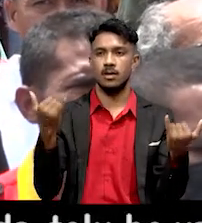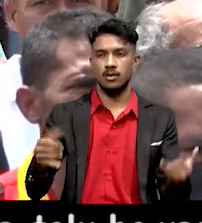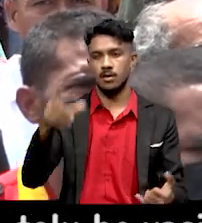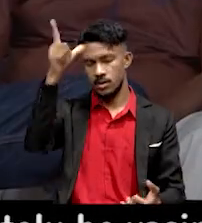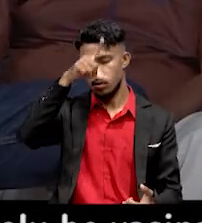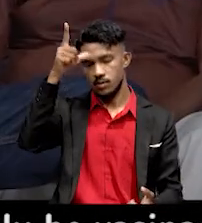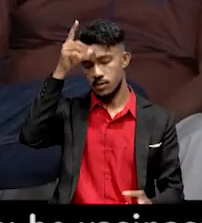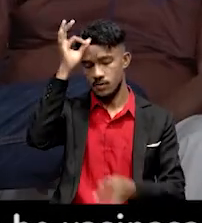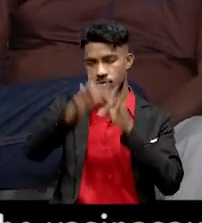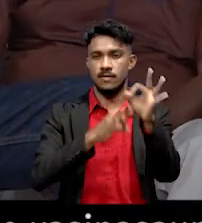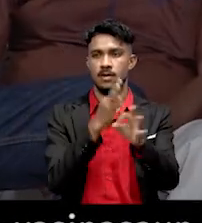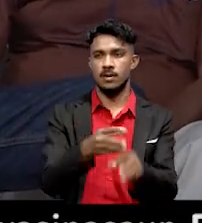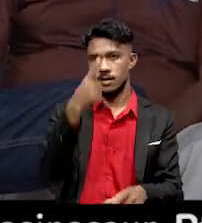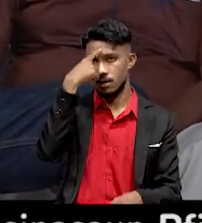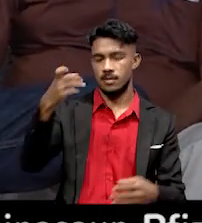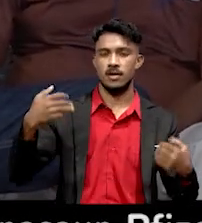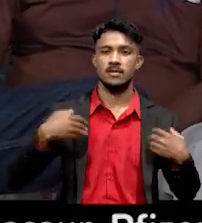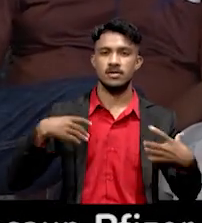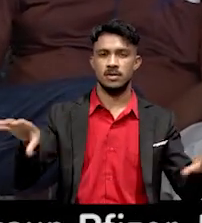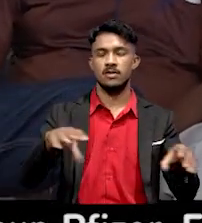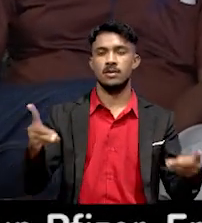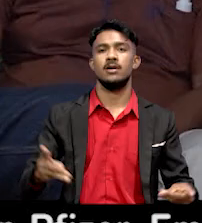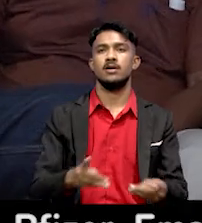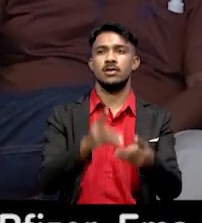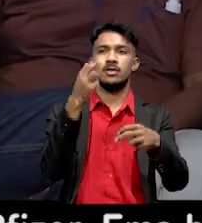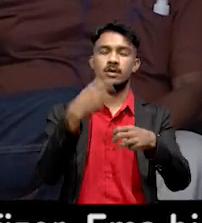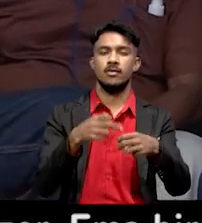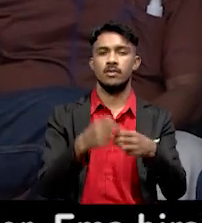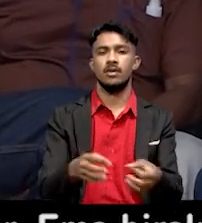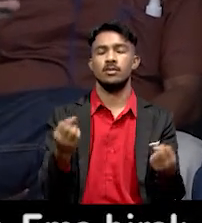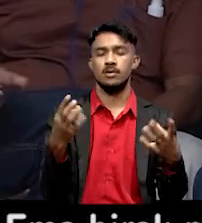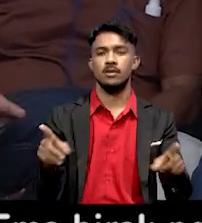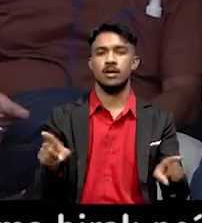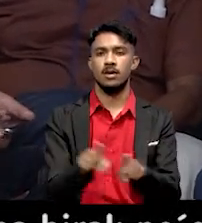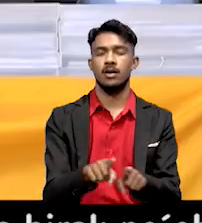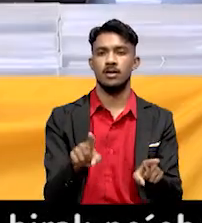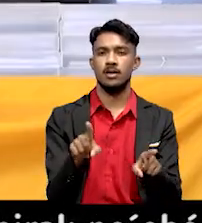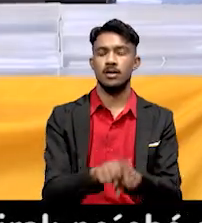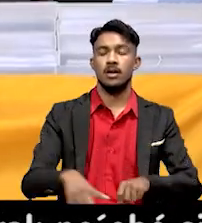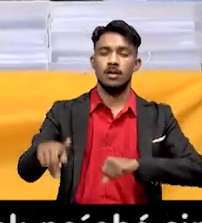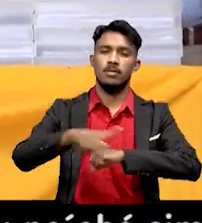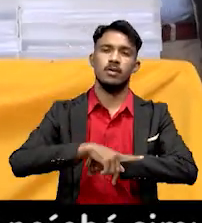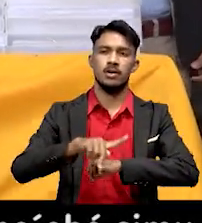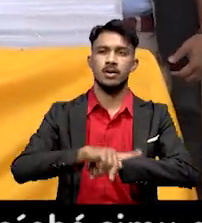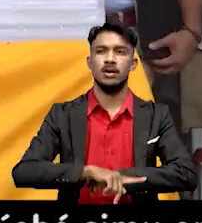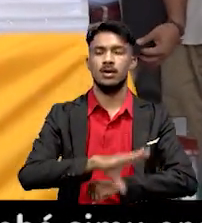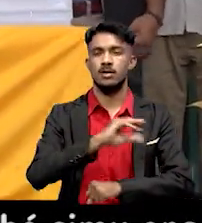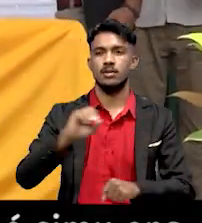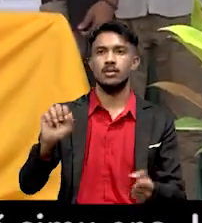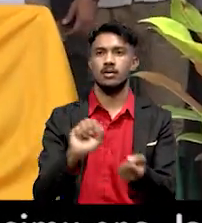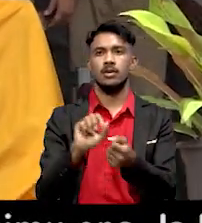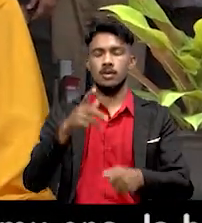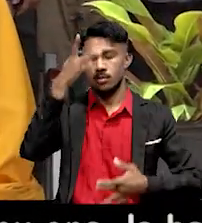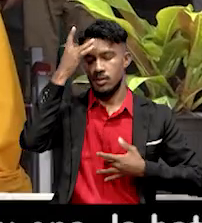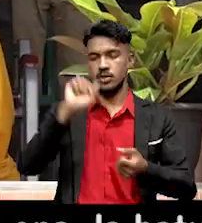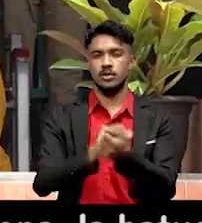Luolo tambah durante ina mandatu hasoru desafio oi-oin anesang krisi politika no pandemia surtu